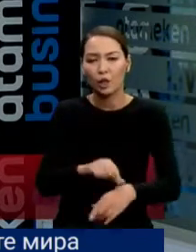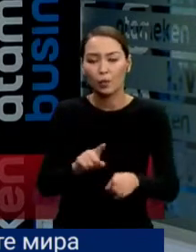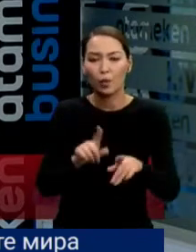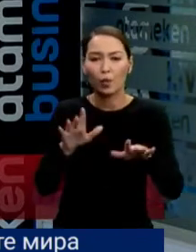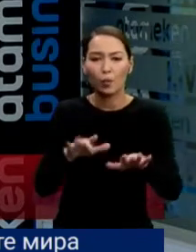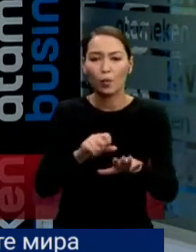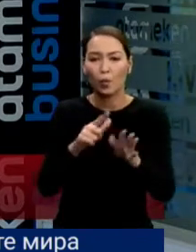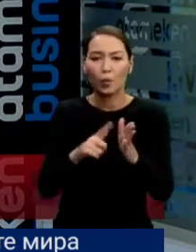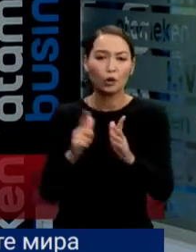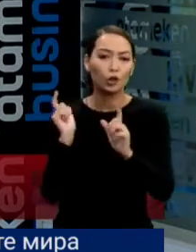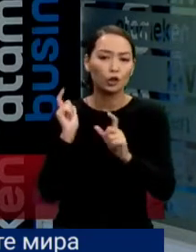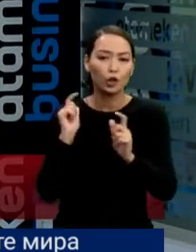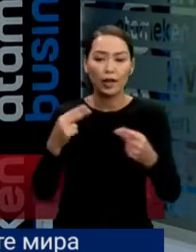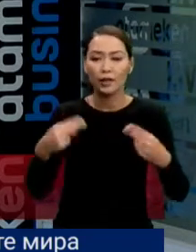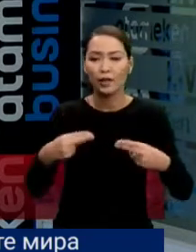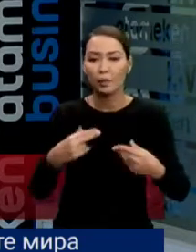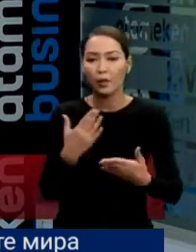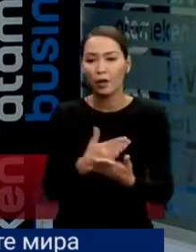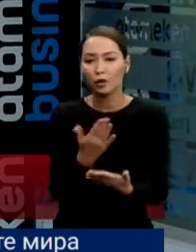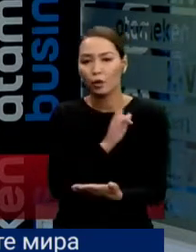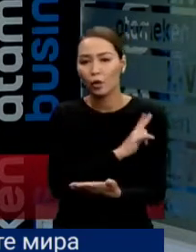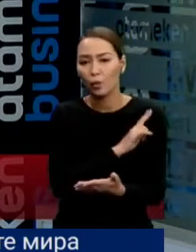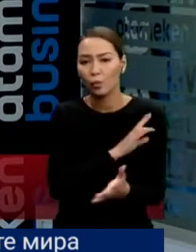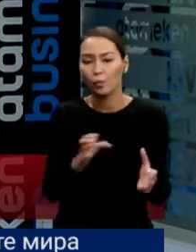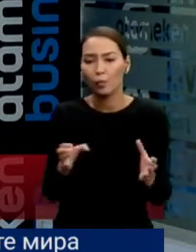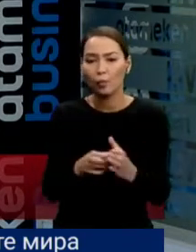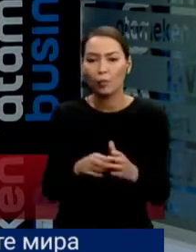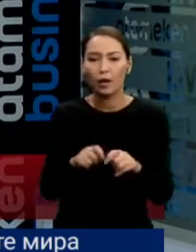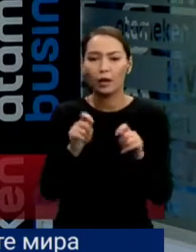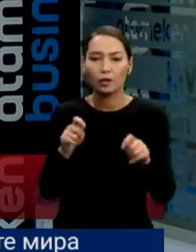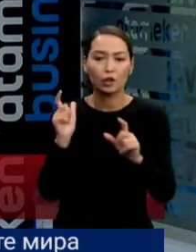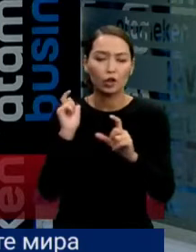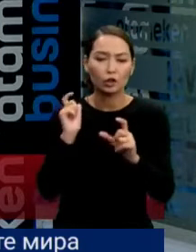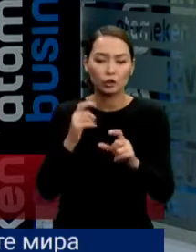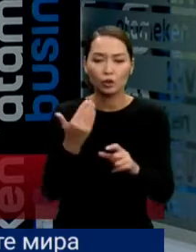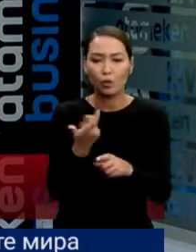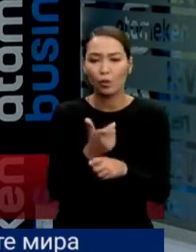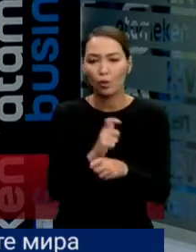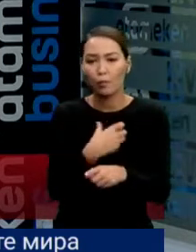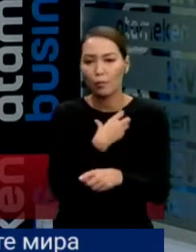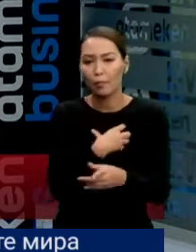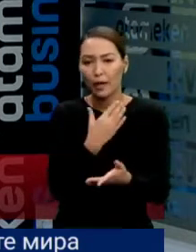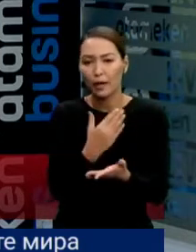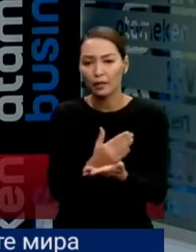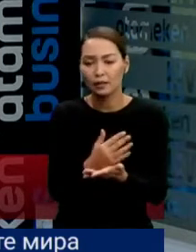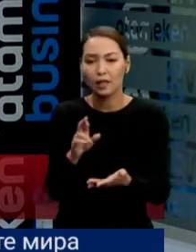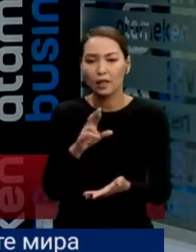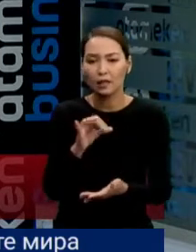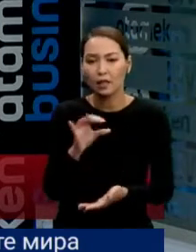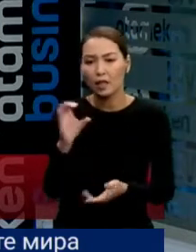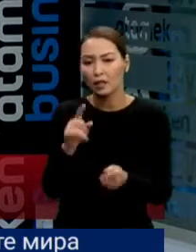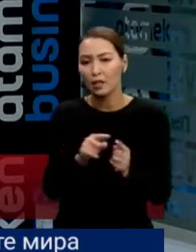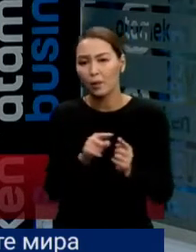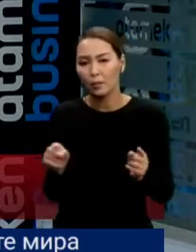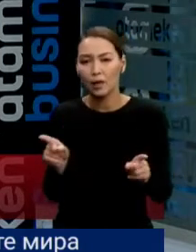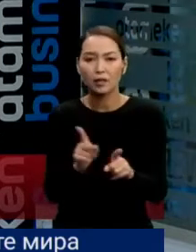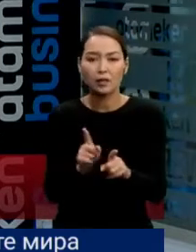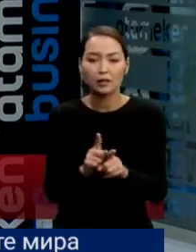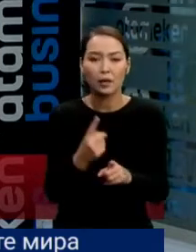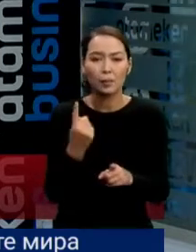17 жүк терминалы бар. Жұмыс жолға қойылған жүк айналымы ауқымды. Биылғы қаңтар мен қыркүйек аралығында мекеменің бір